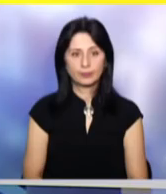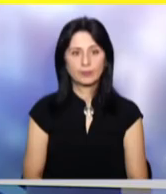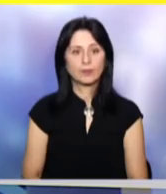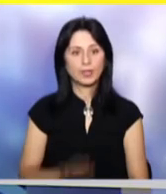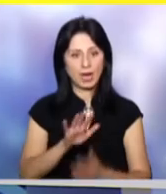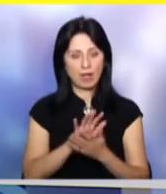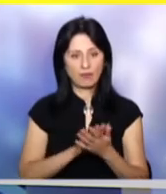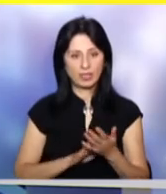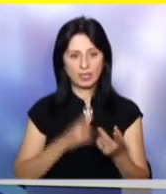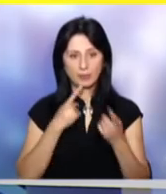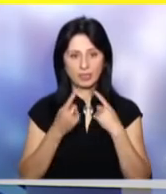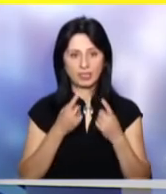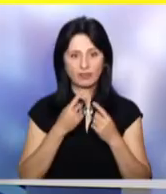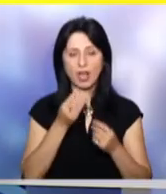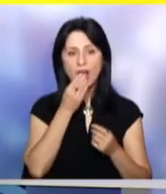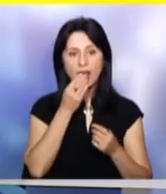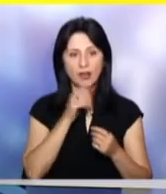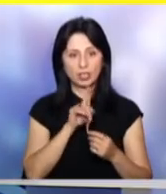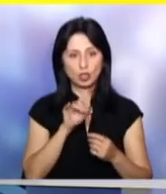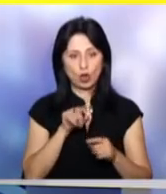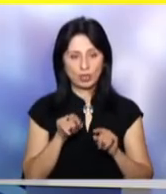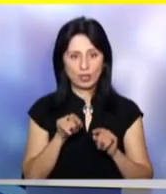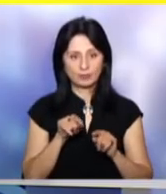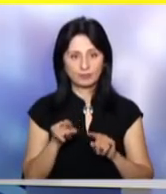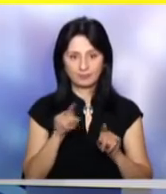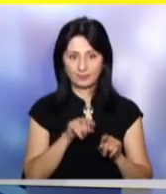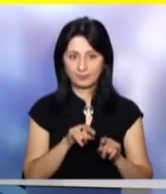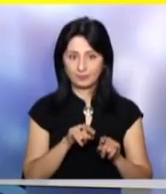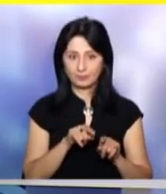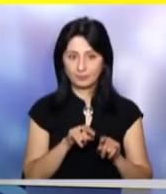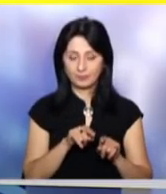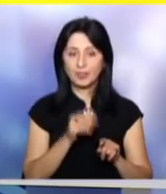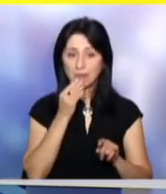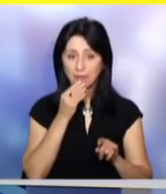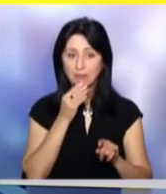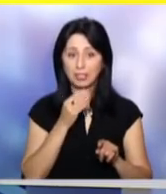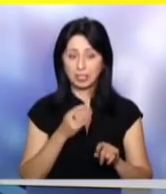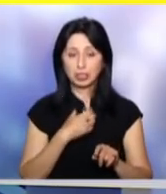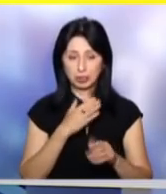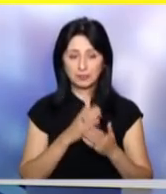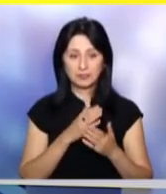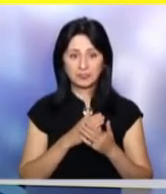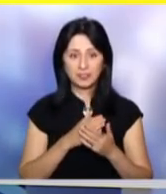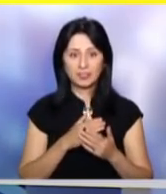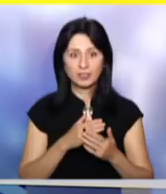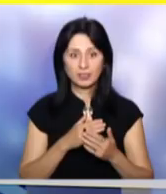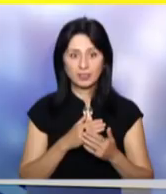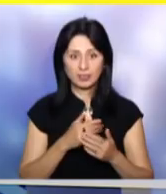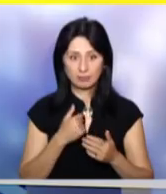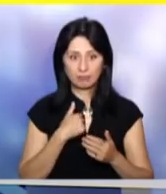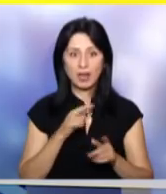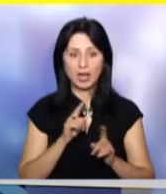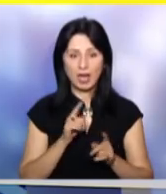ჩვენ გავაგრძელებთ საუბარს მეკობის ზონაში შემთხვევით არ გადმოვინაცვლე. კვლევის მიხედვით ჩვენს გვაქვს